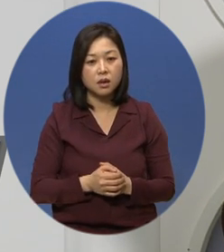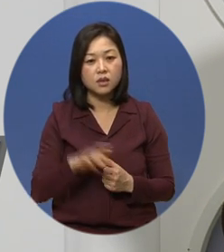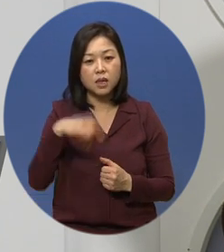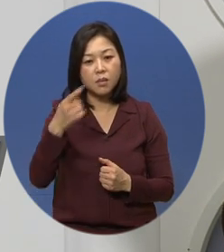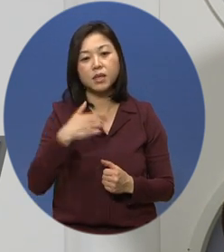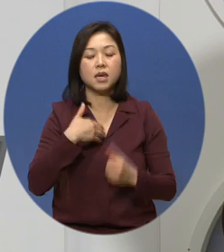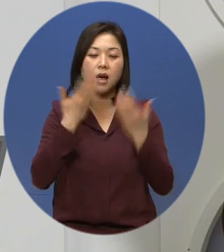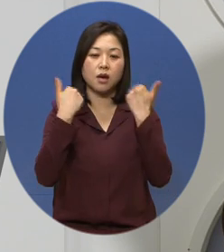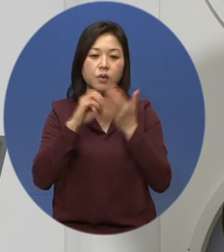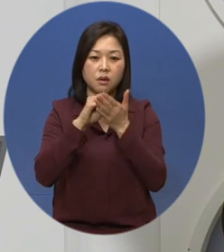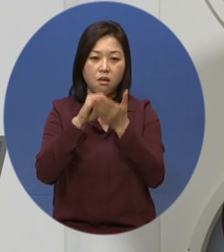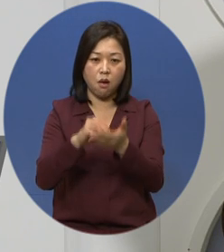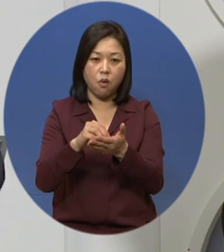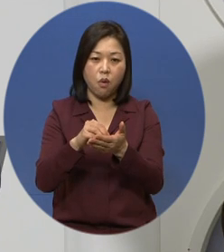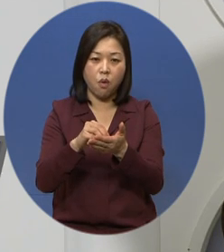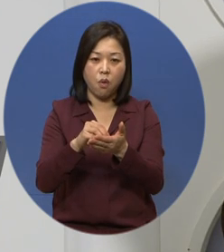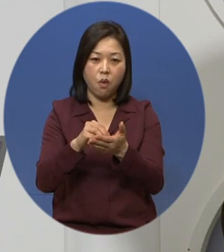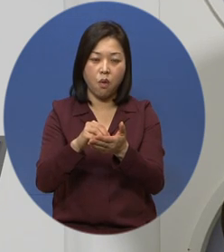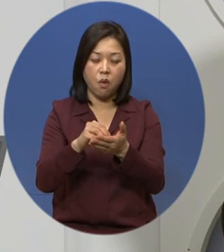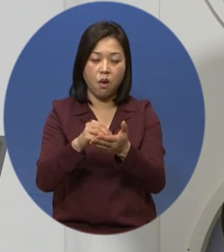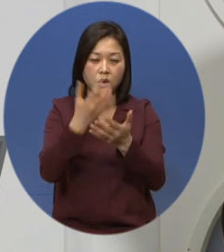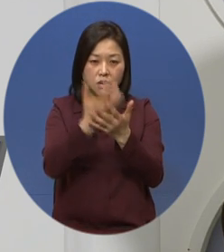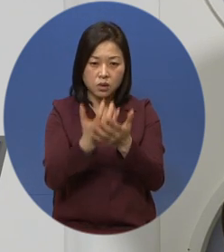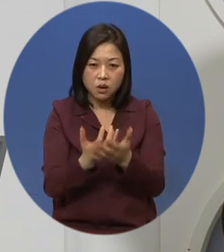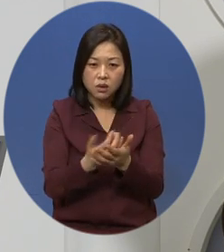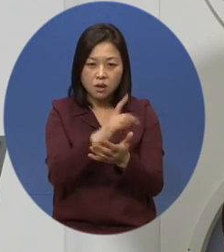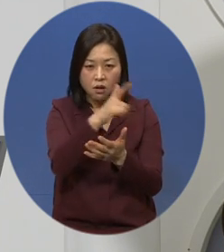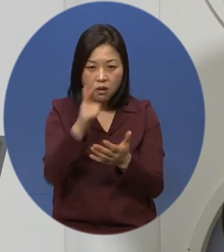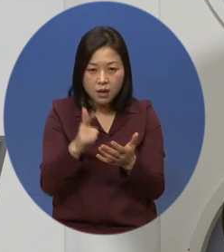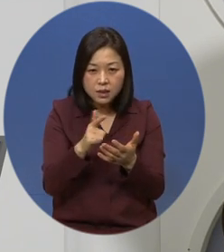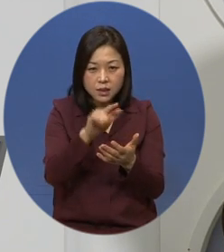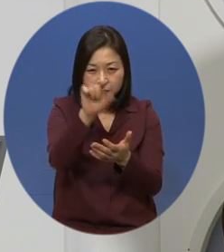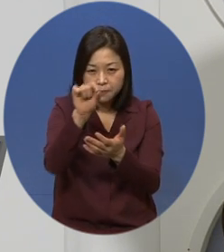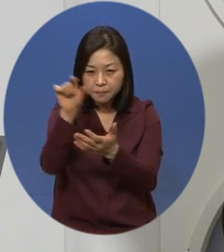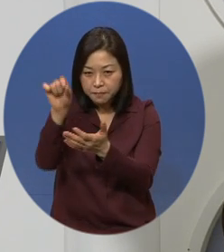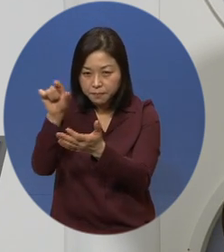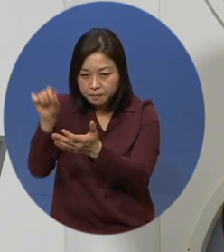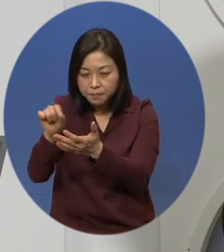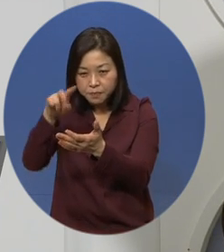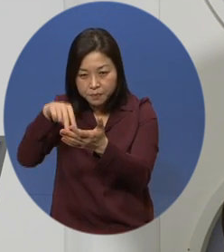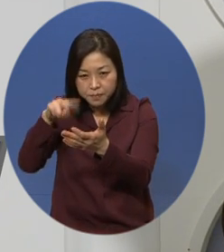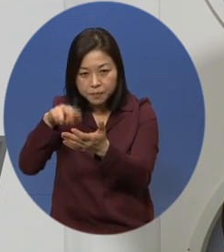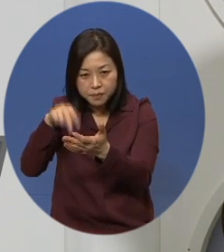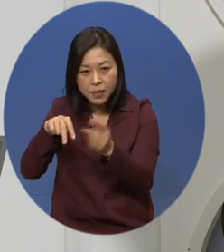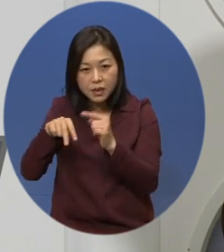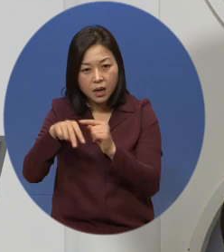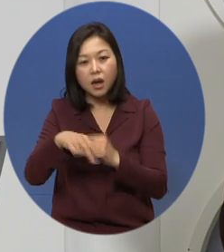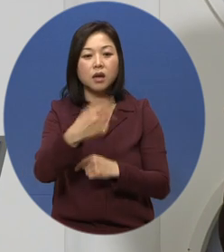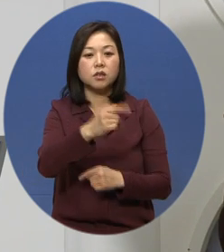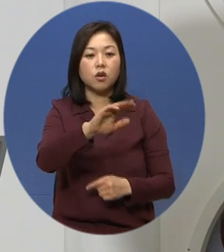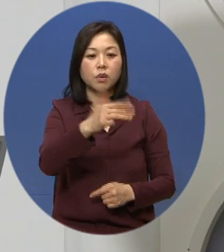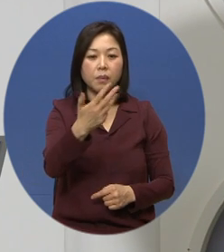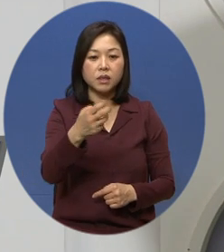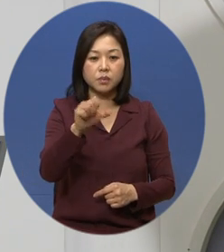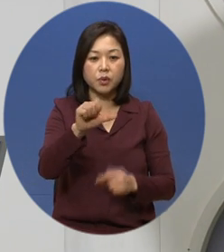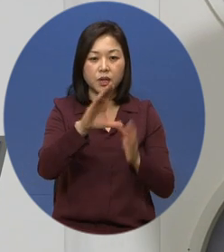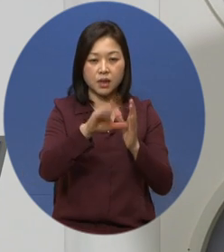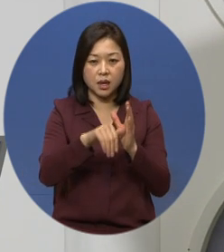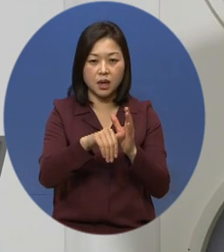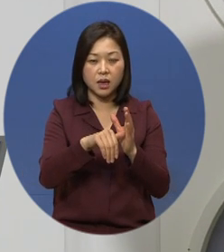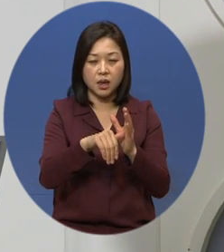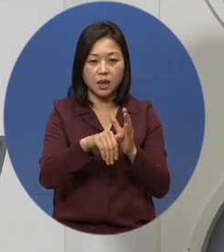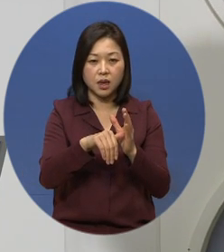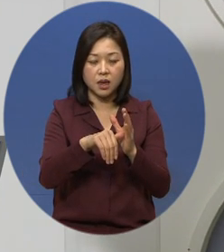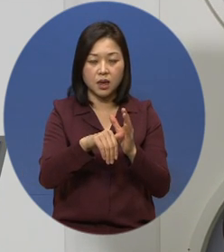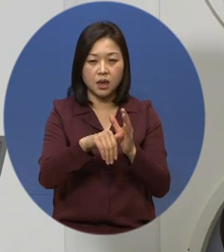학대를 들어가게 됐고 그러면서 어서 적들 조금씩 정부 읽다가 다시 본 연도에 결정적인